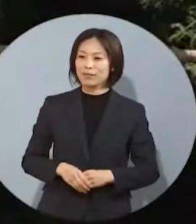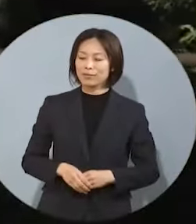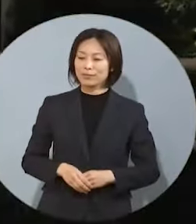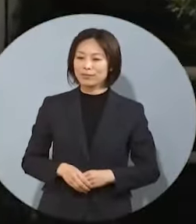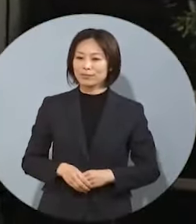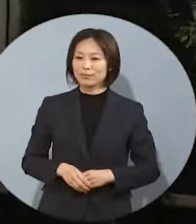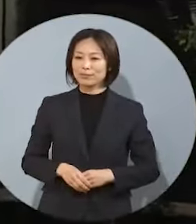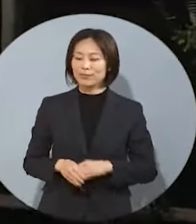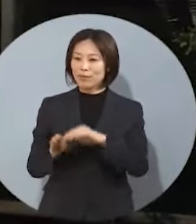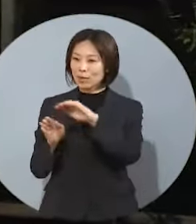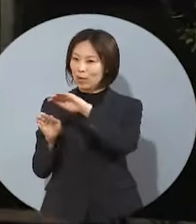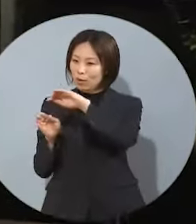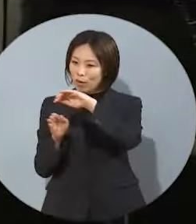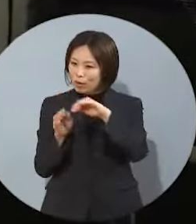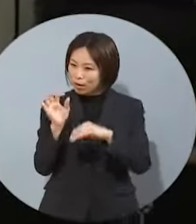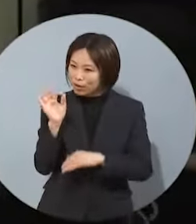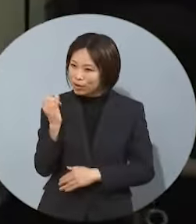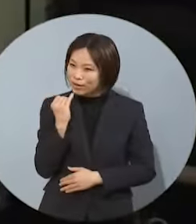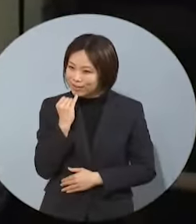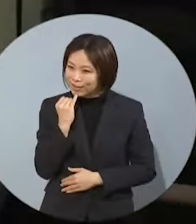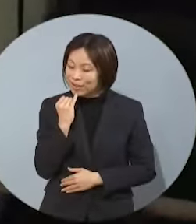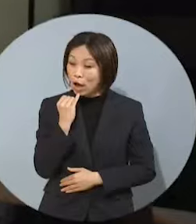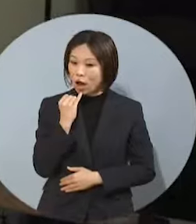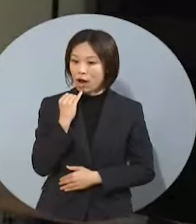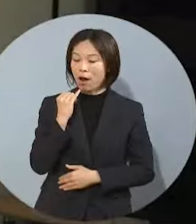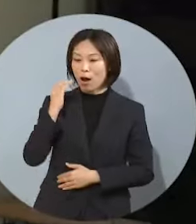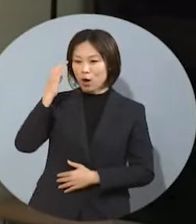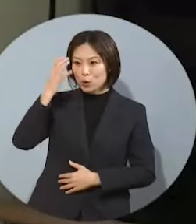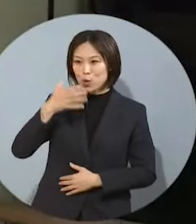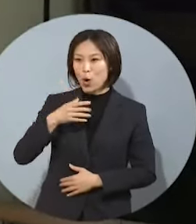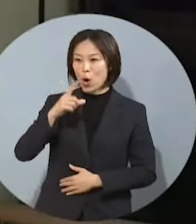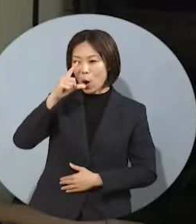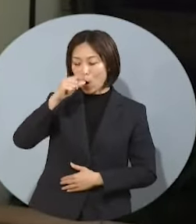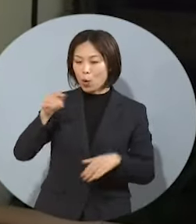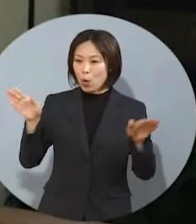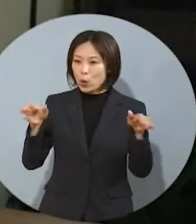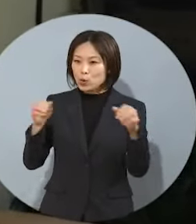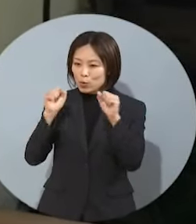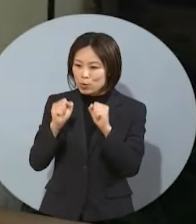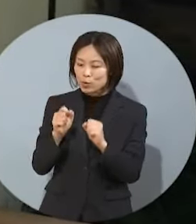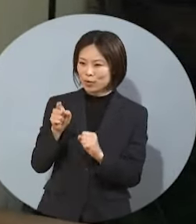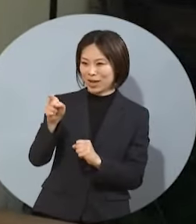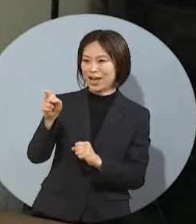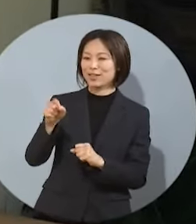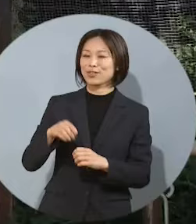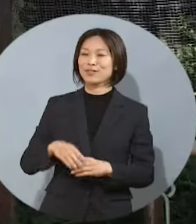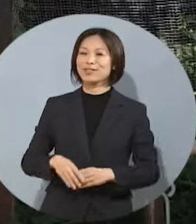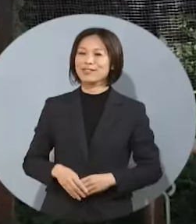これ覗いていいのかな。あ、すごい、ツルがいる。